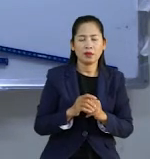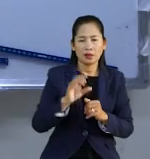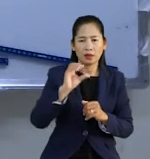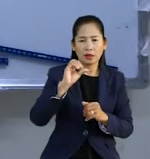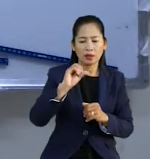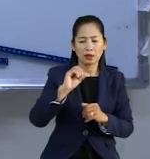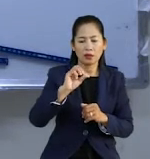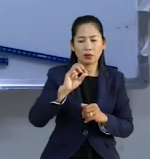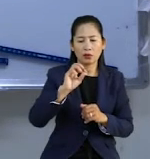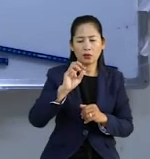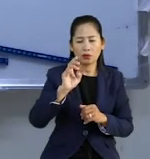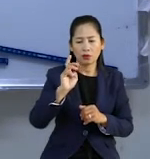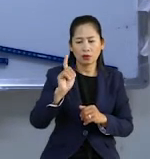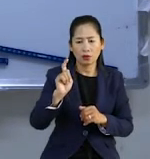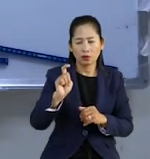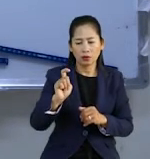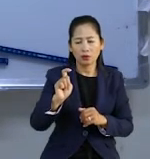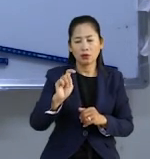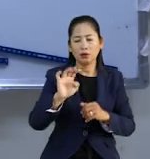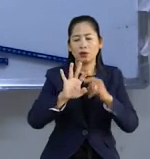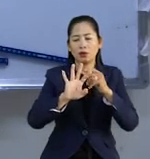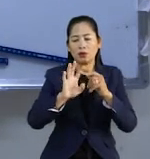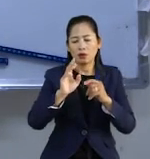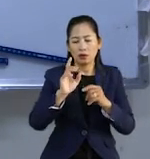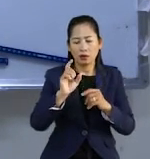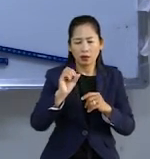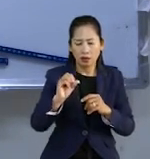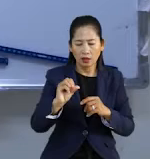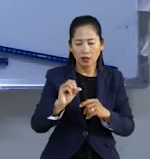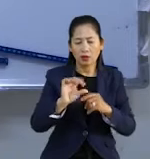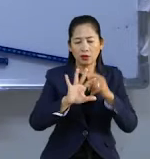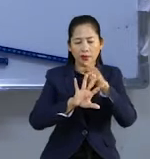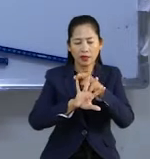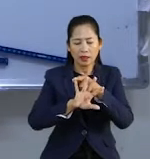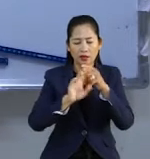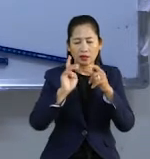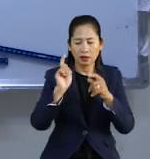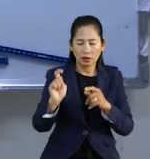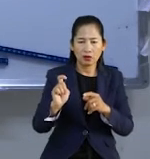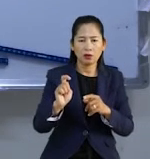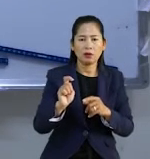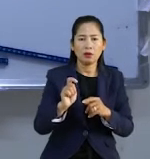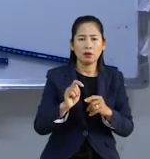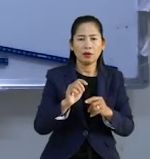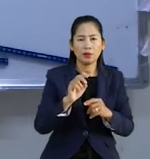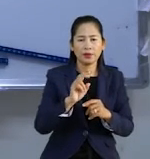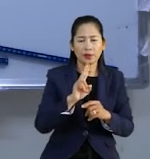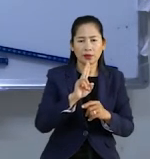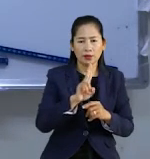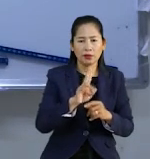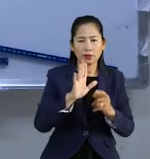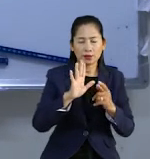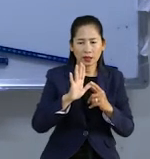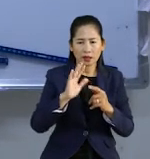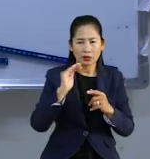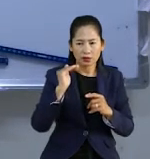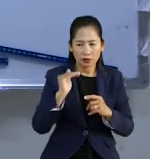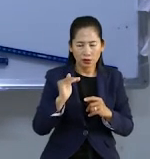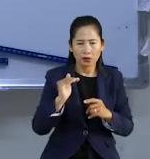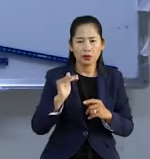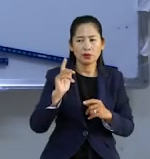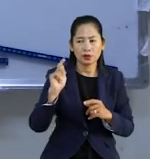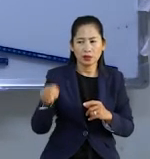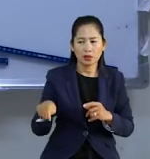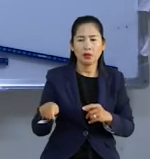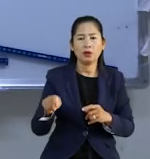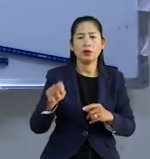ล่โลผัดเลอหนังคอเล่บาดอาใส่บาดอสระอาส